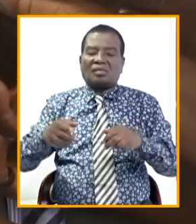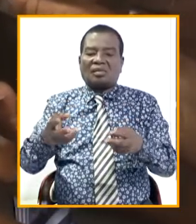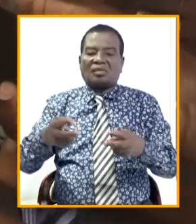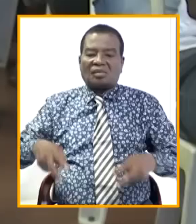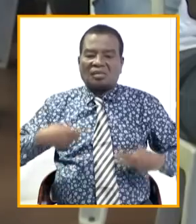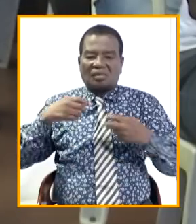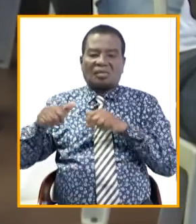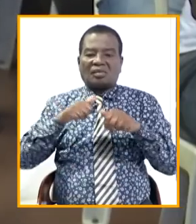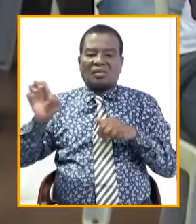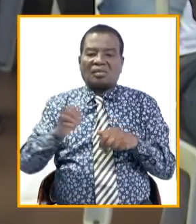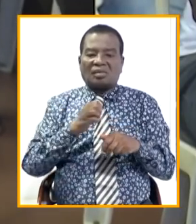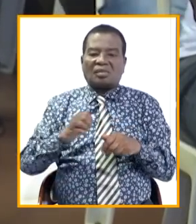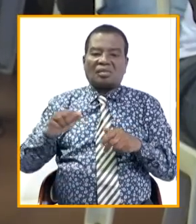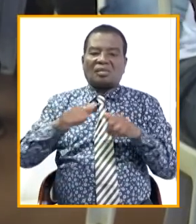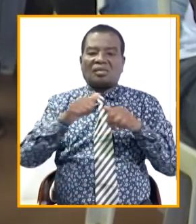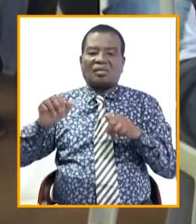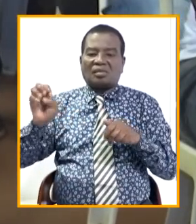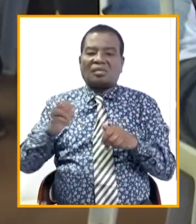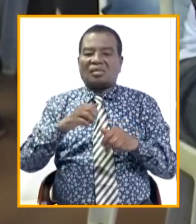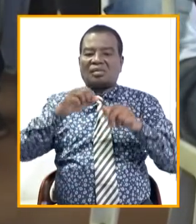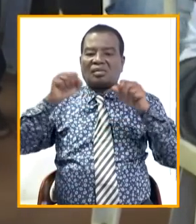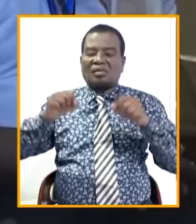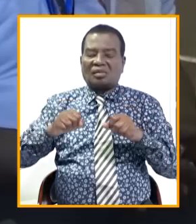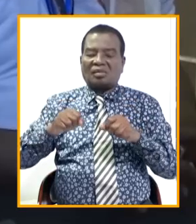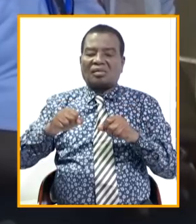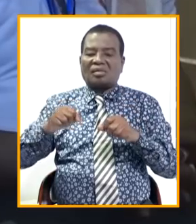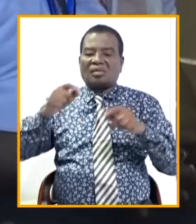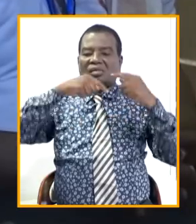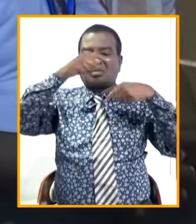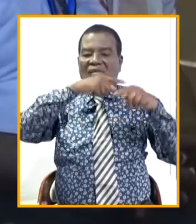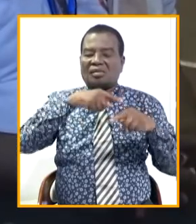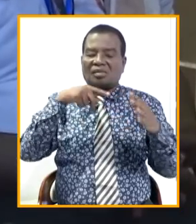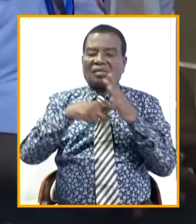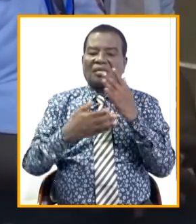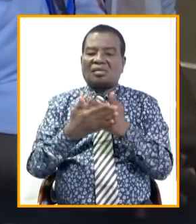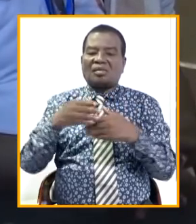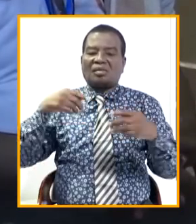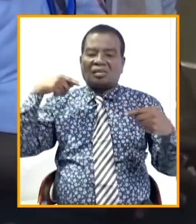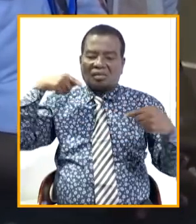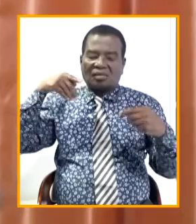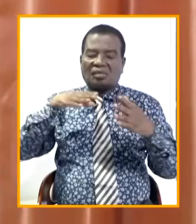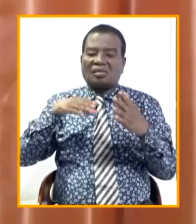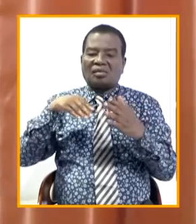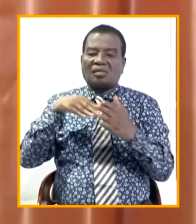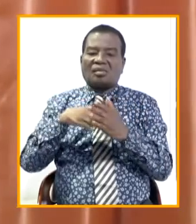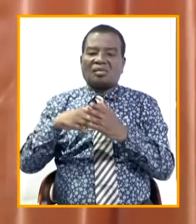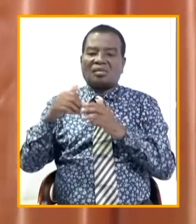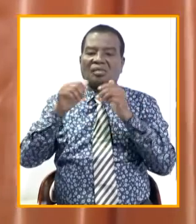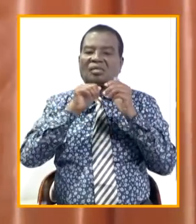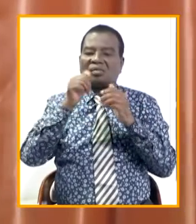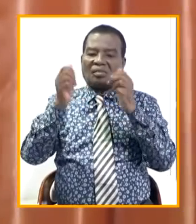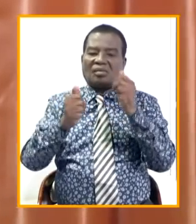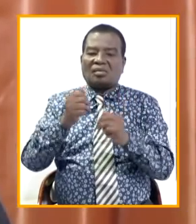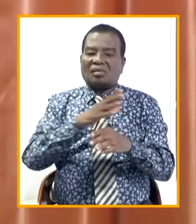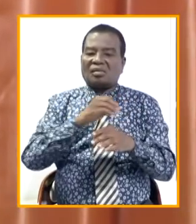de leur activité. L'actualité du secteur des transports est marquée ces derniers jours par la lutte contre l'incivisme des automobilistes.